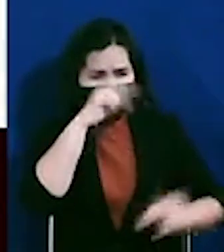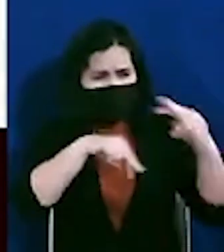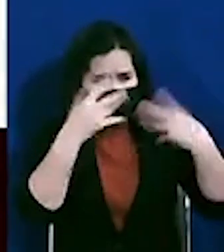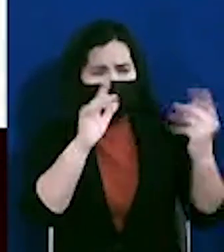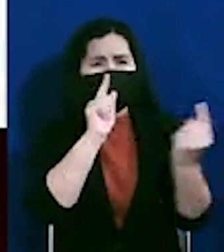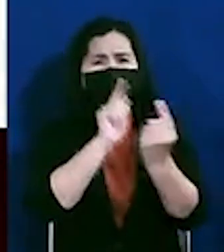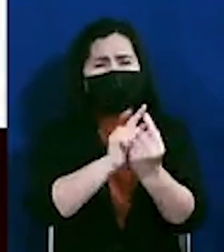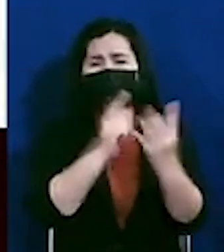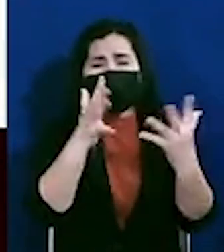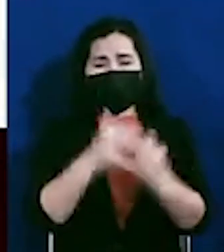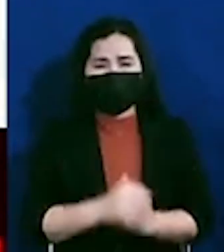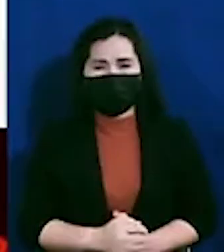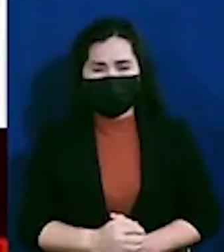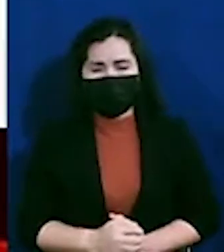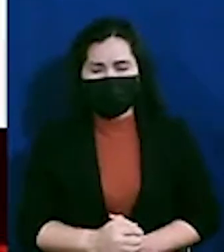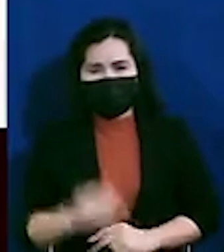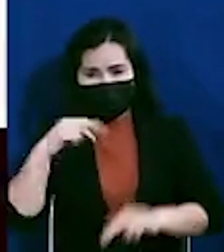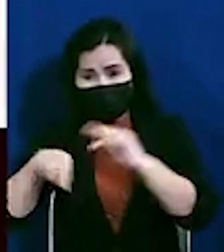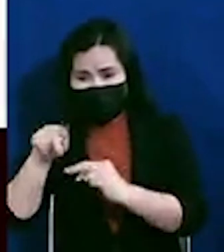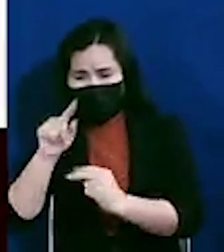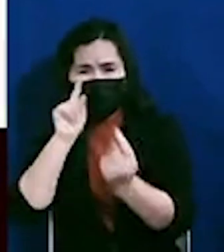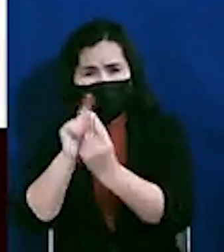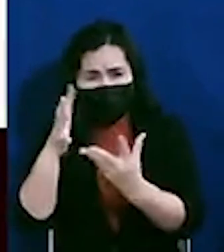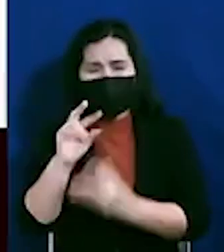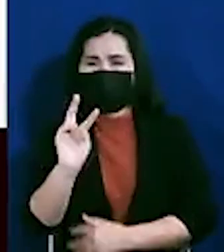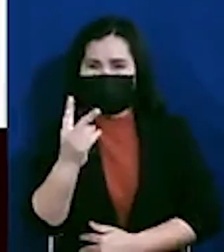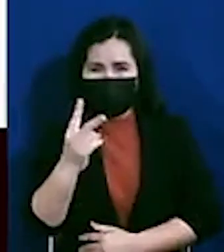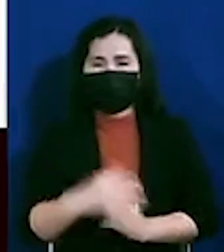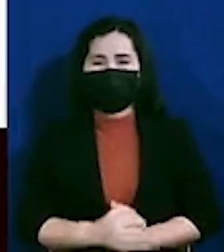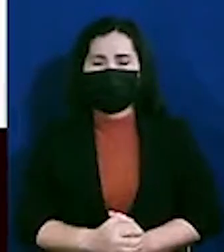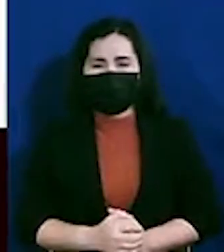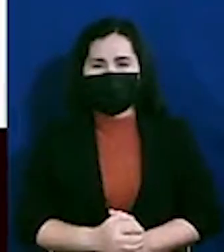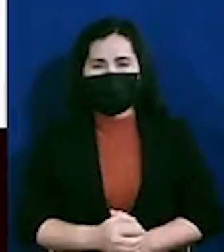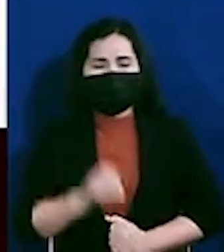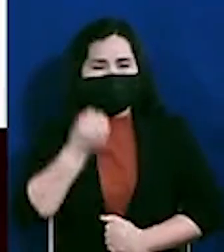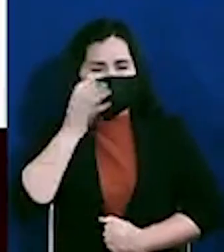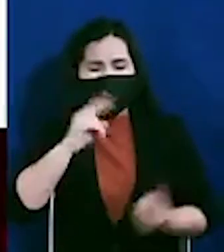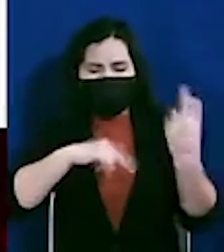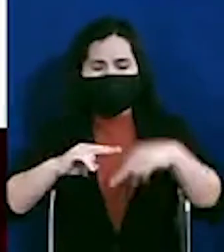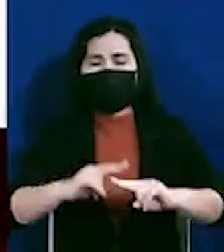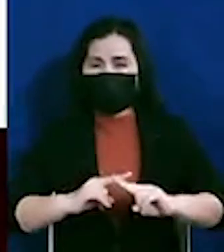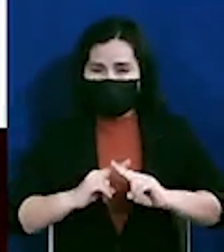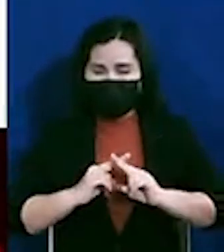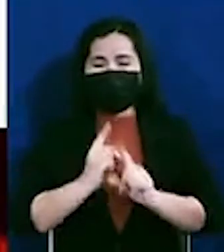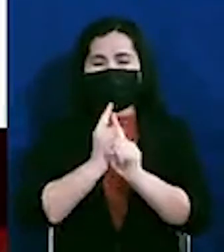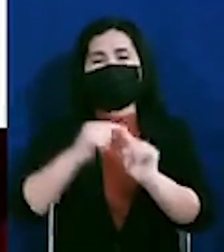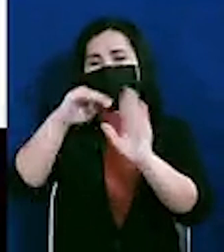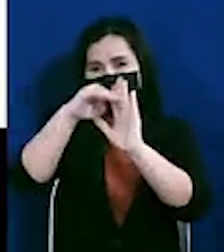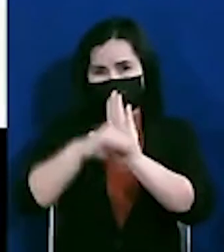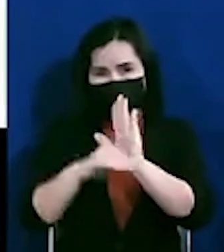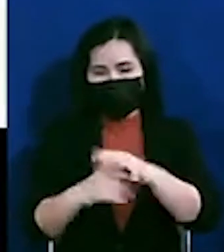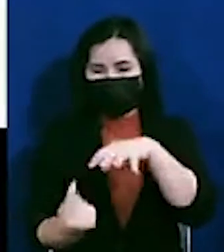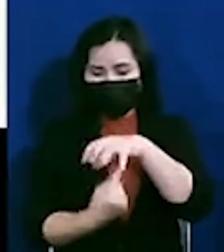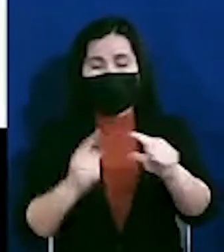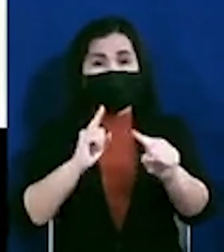แล้วอะดีอันนี้ก็ติดด้วยเนี่ยนะครับก็ก็อาจจะต้องเอากลับไปดูแลตัวเองเอาตามระบบต่อไปนะครับอันนี้คือคือ